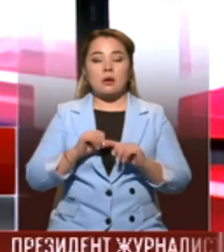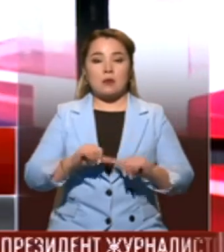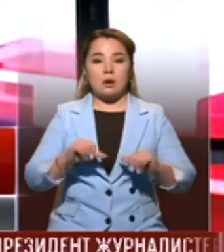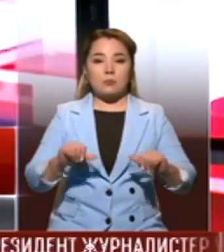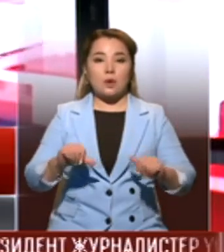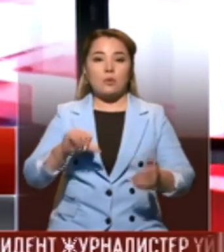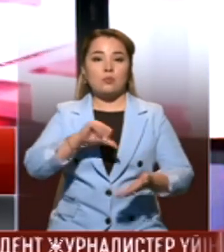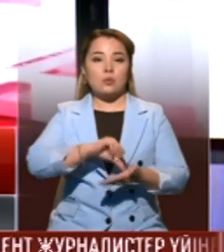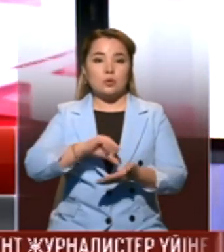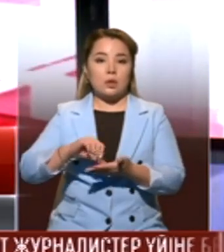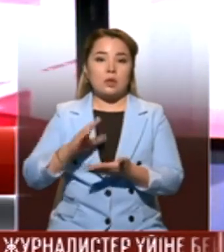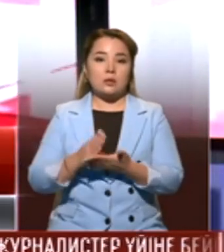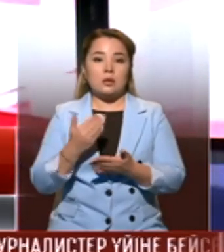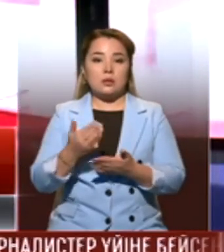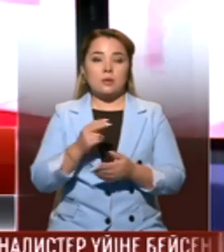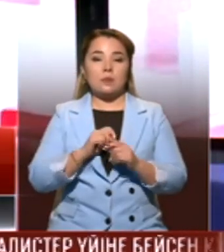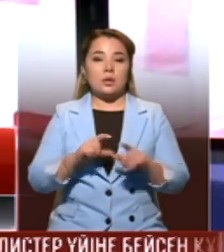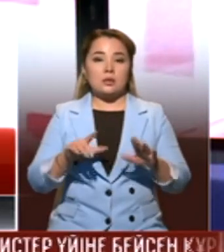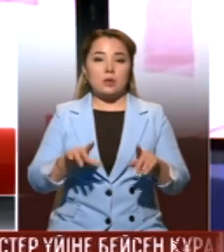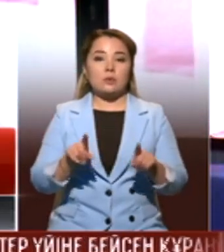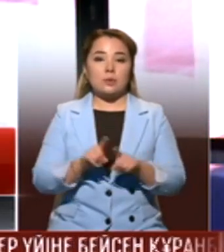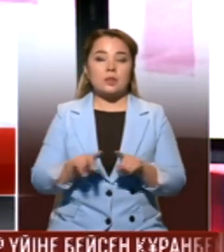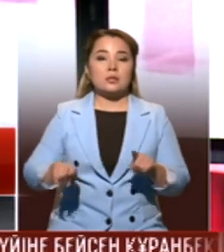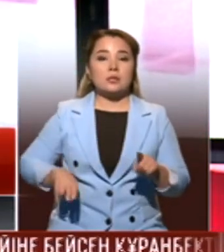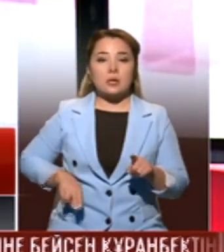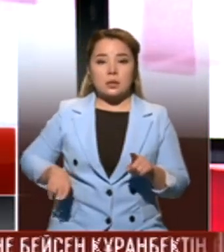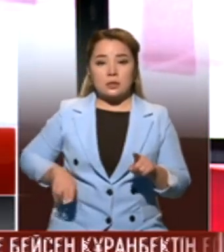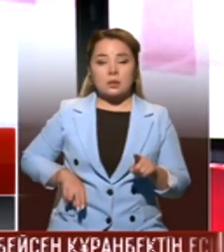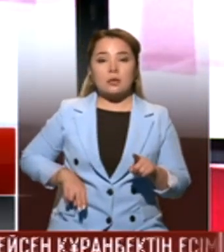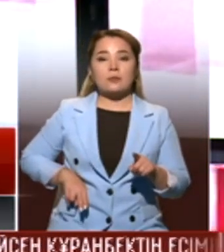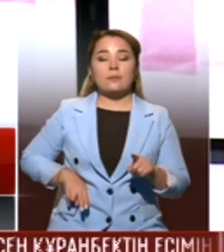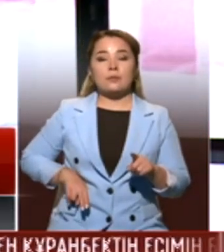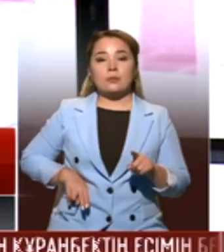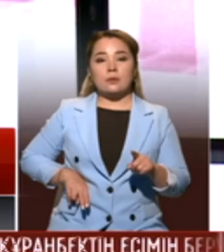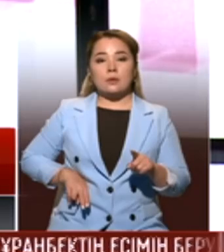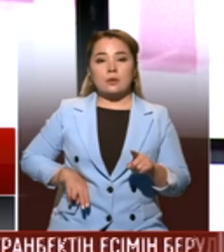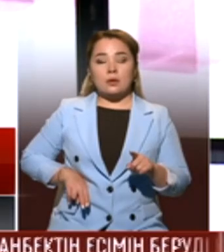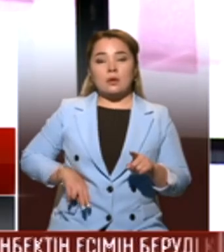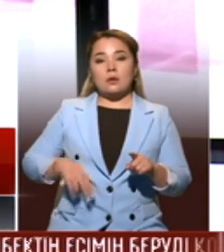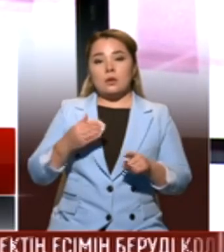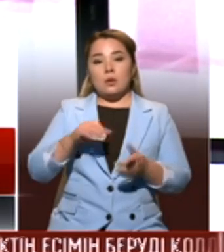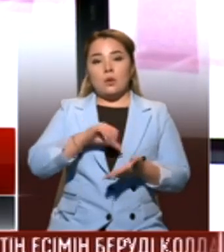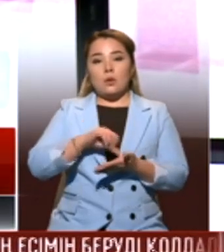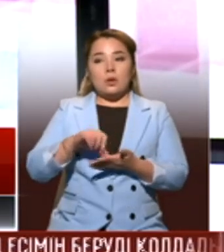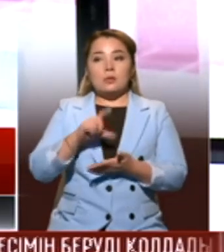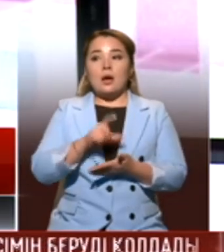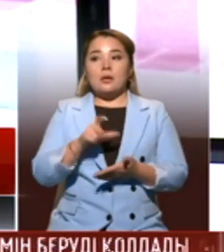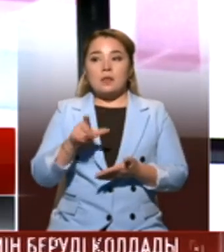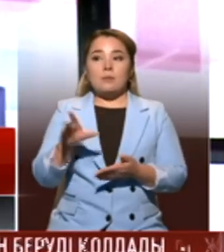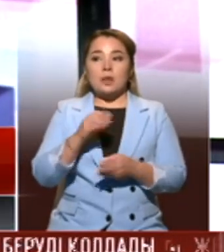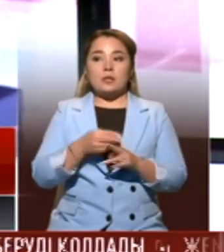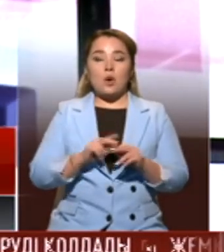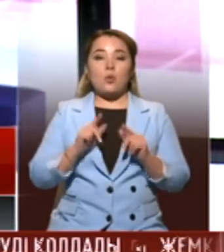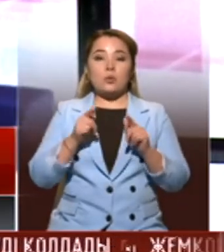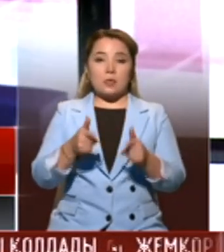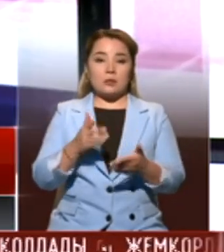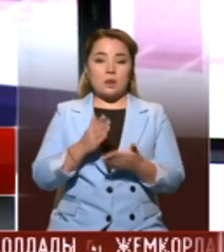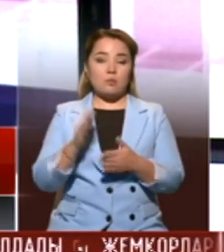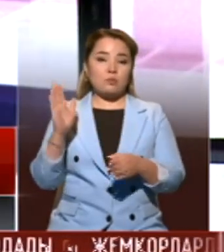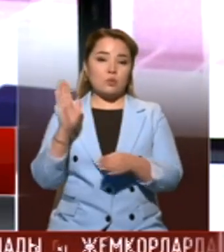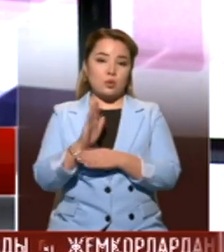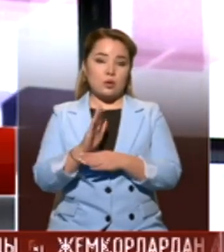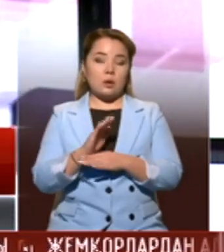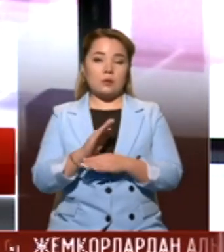комиссиясының мүшелігінде сол мектептің директорлары, әкімдіктің өкілдері сондай азаматтар орналасады да, бұйрық